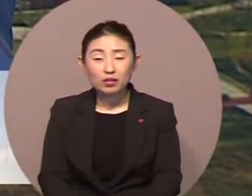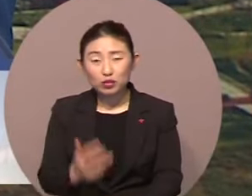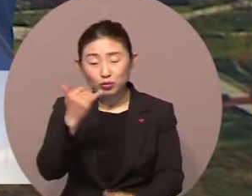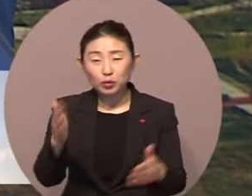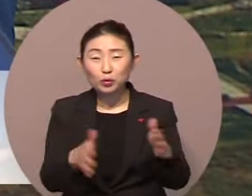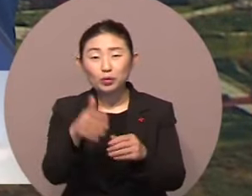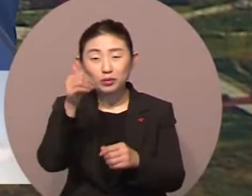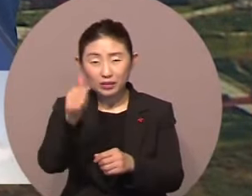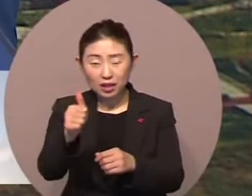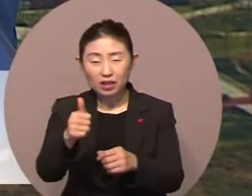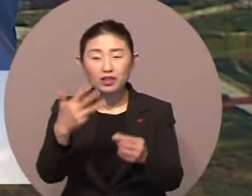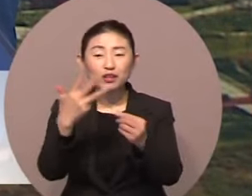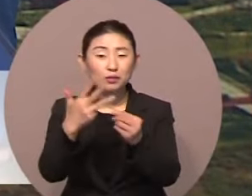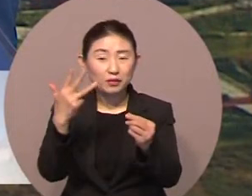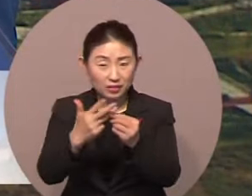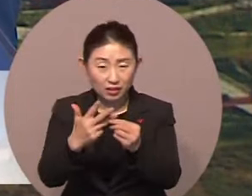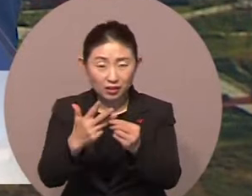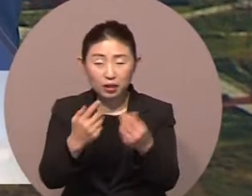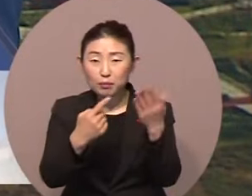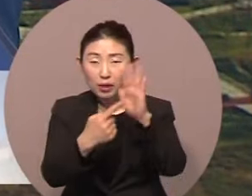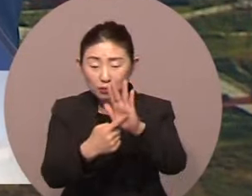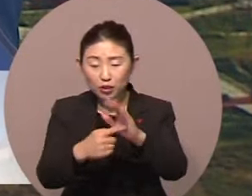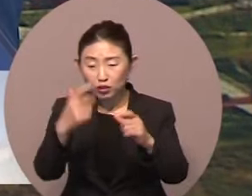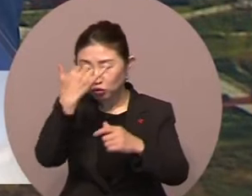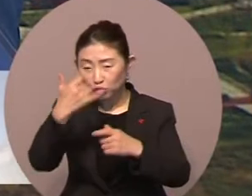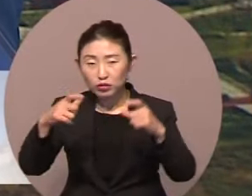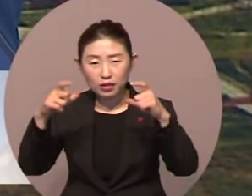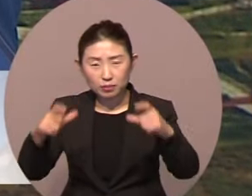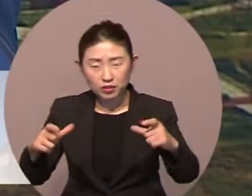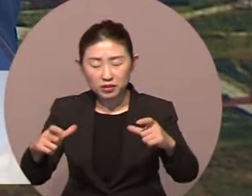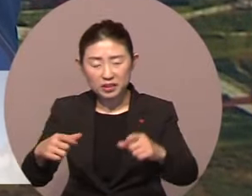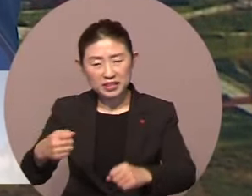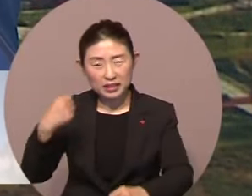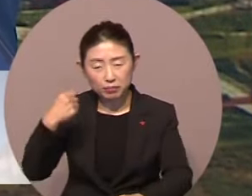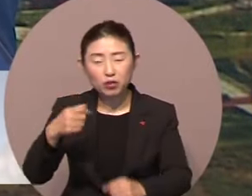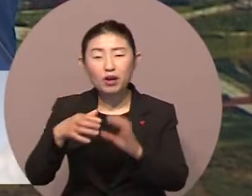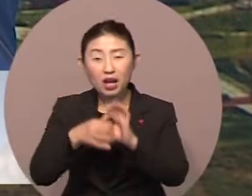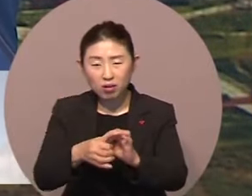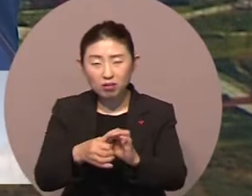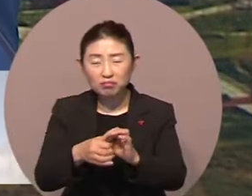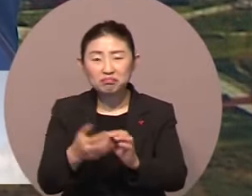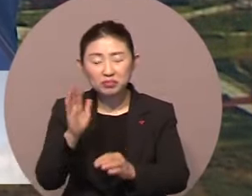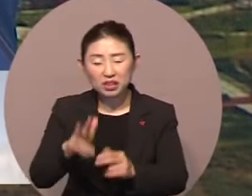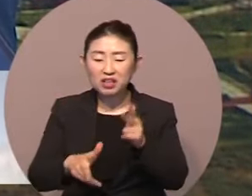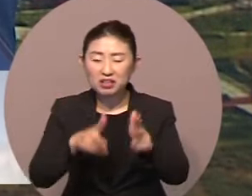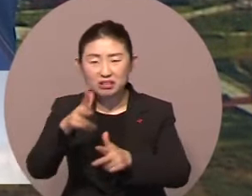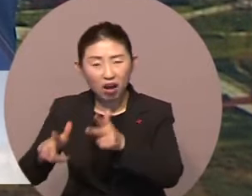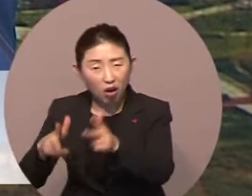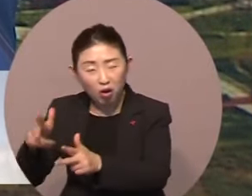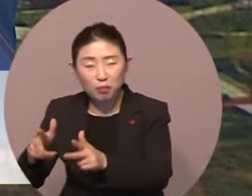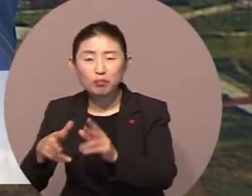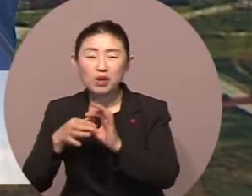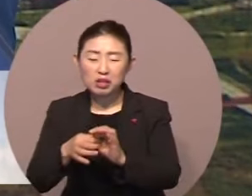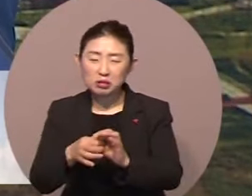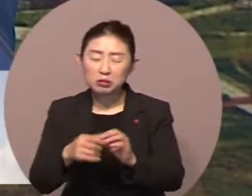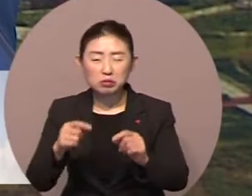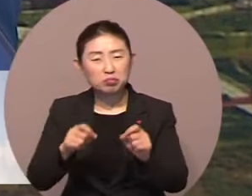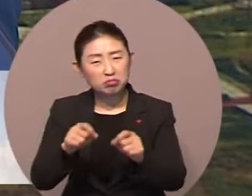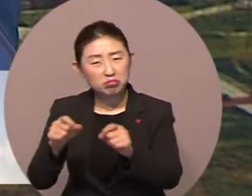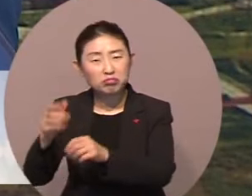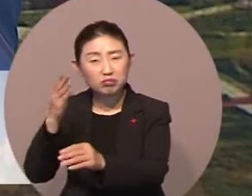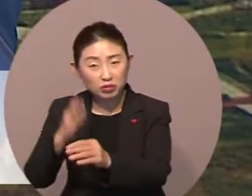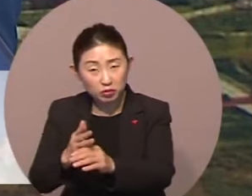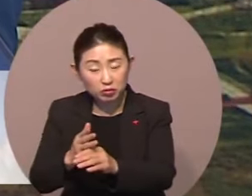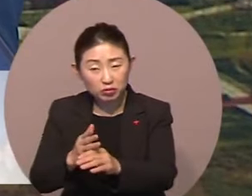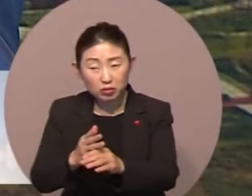충남도는 힘센 충남을 내걸고 지지부진한 현안 해결을 약속을 했는데요. 도정 3년 차를 앞두고 있는 지금